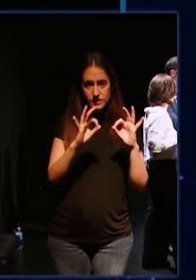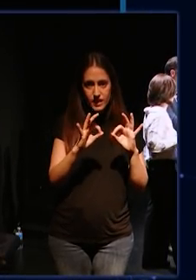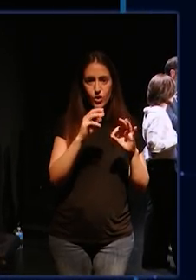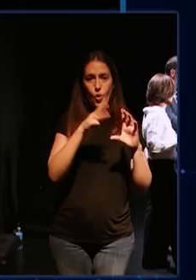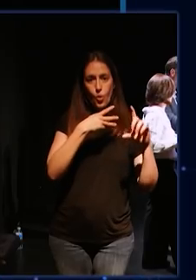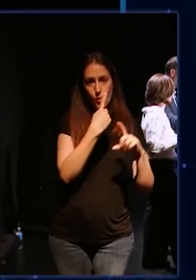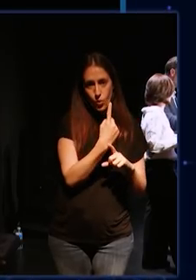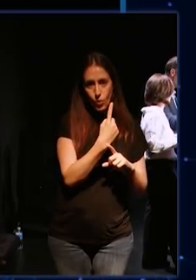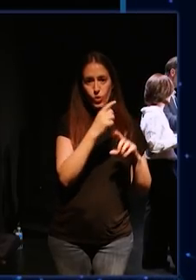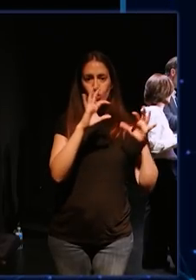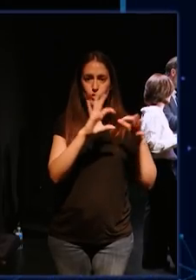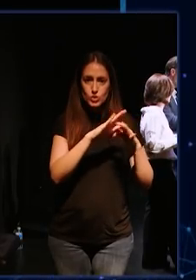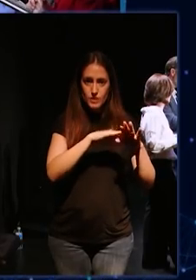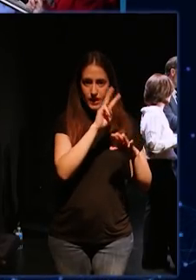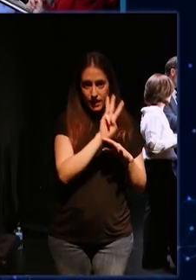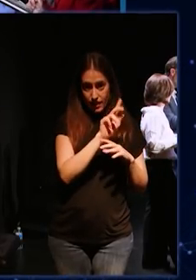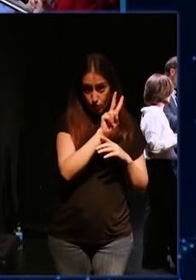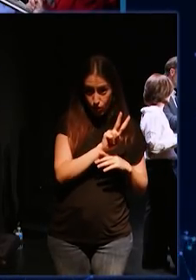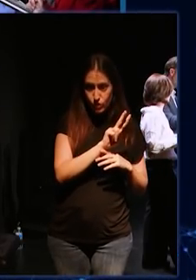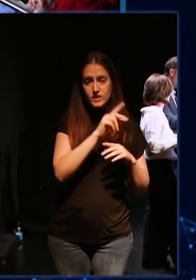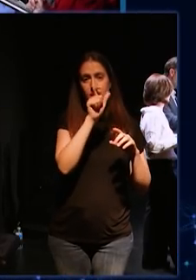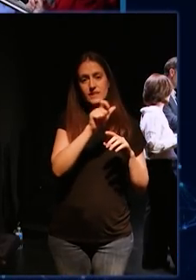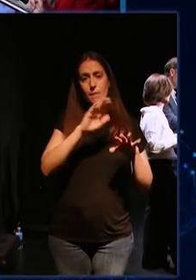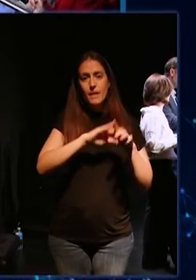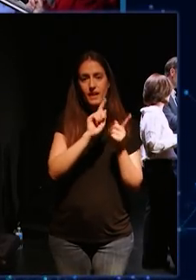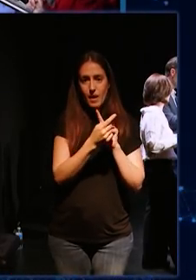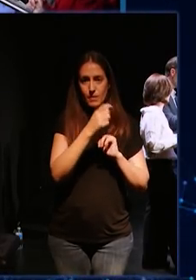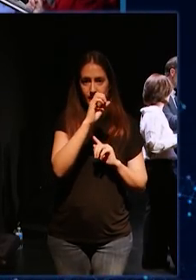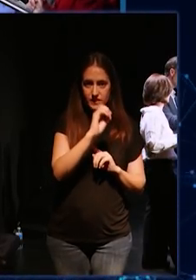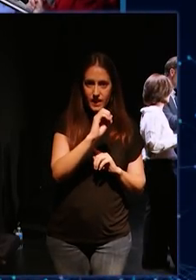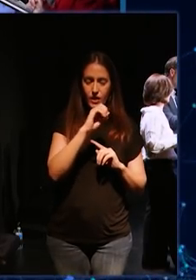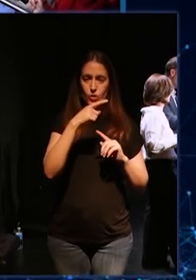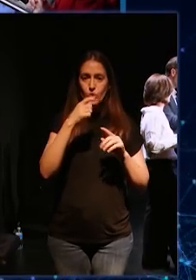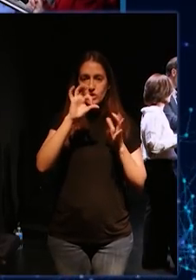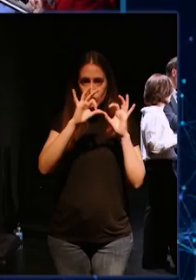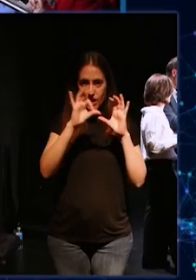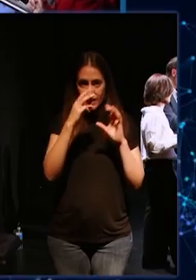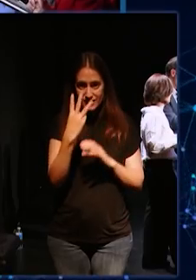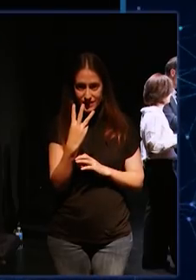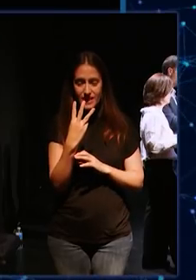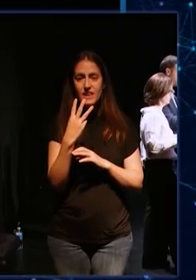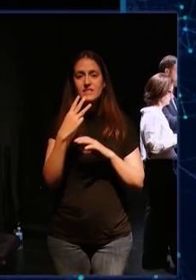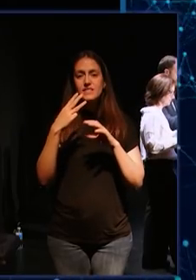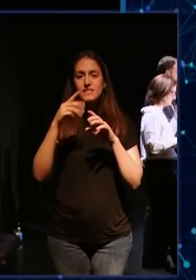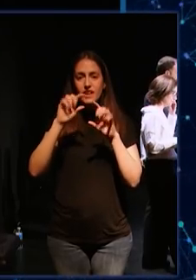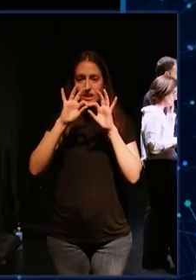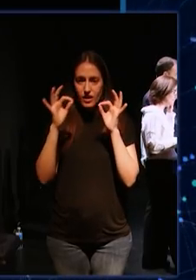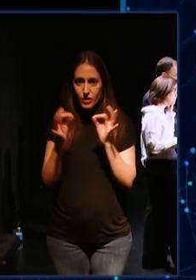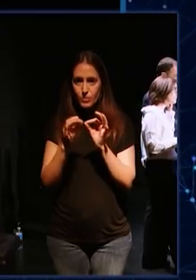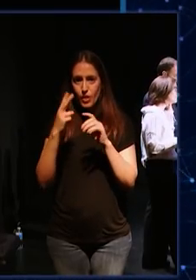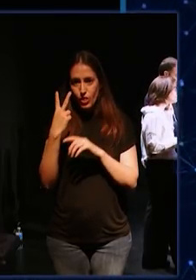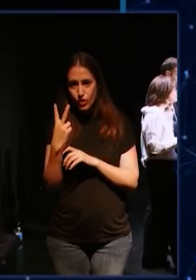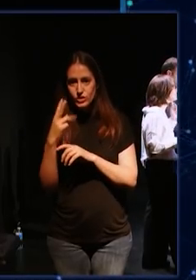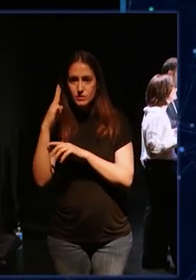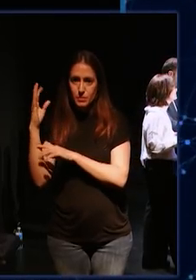1, Junts per Cardedeu 2, Gent pel Canvi 0, PP 0, Ciutadans 3 i En Comú Podem 2. Per tant, aquesta és la porra,